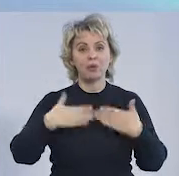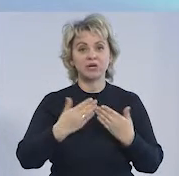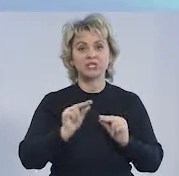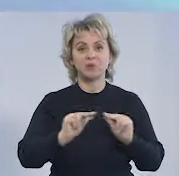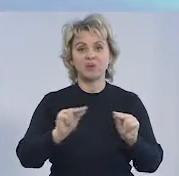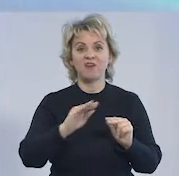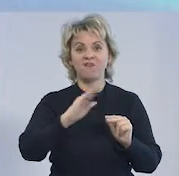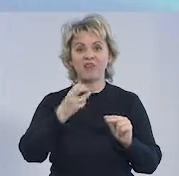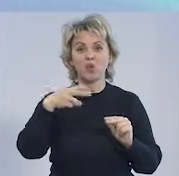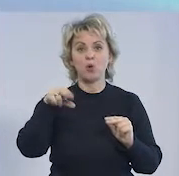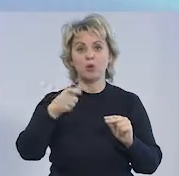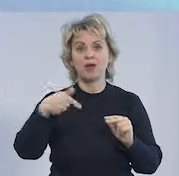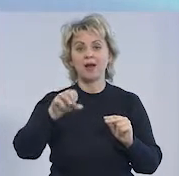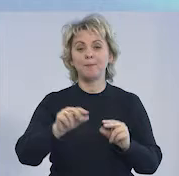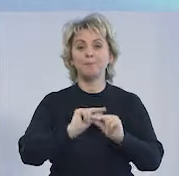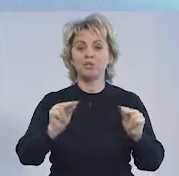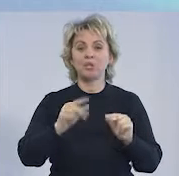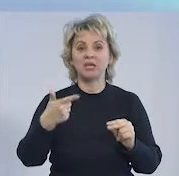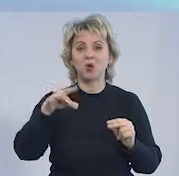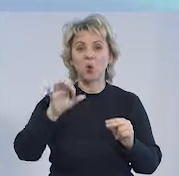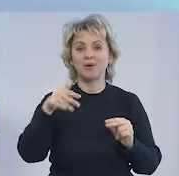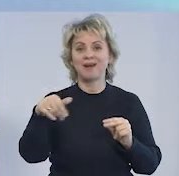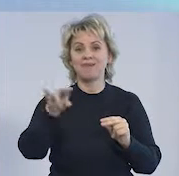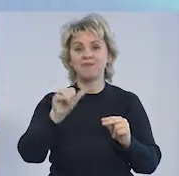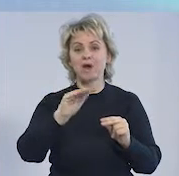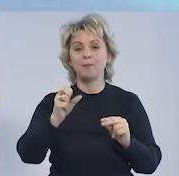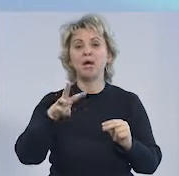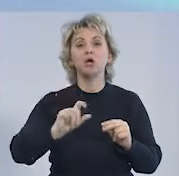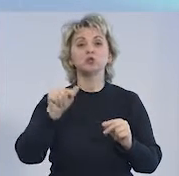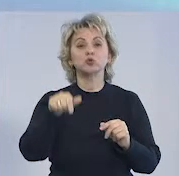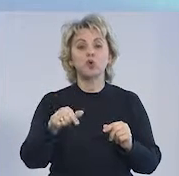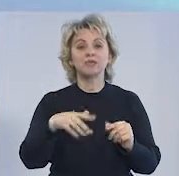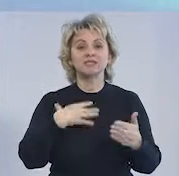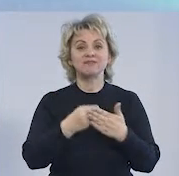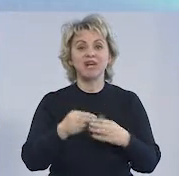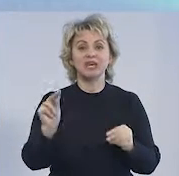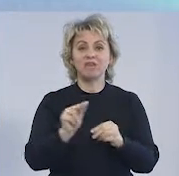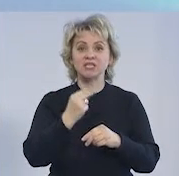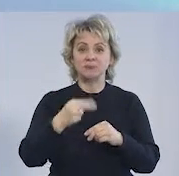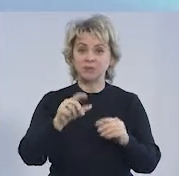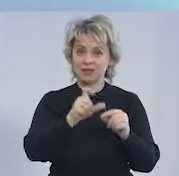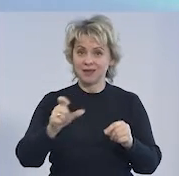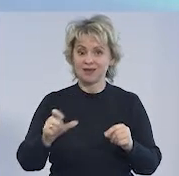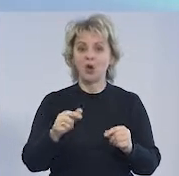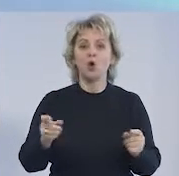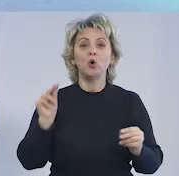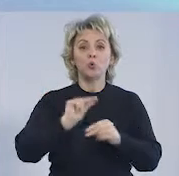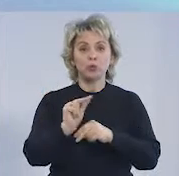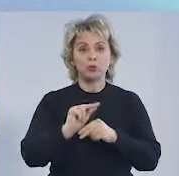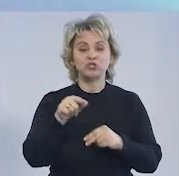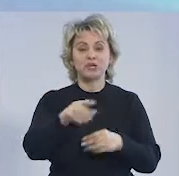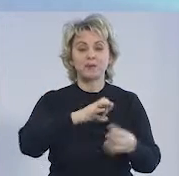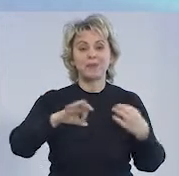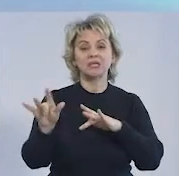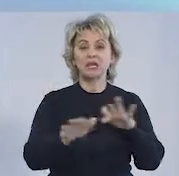к педагогам-филологам, к педагогам-географам, чтобы они своих воспитанников приучали к